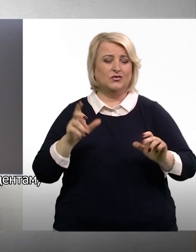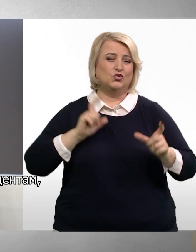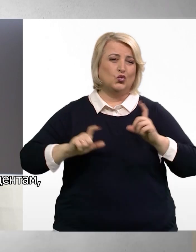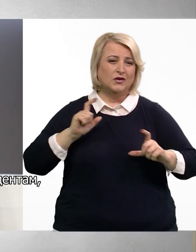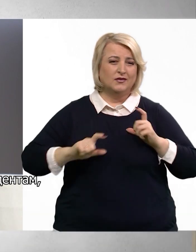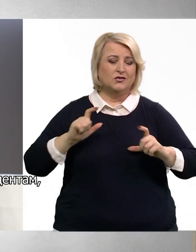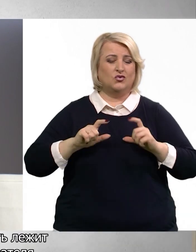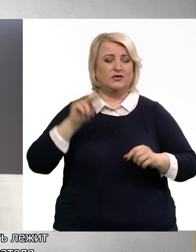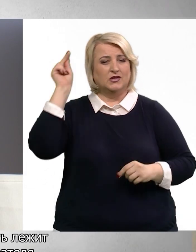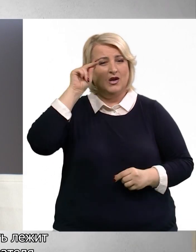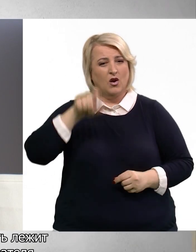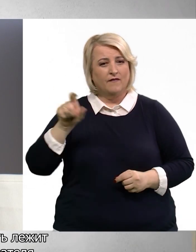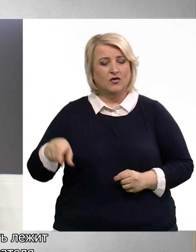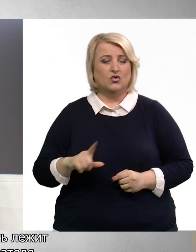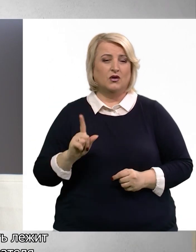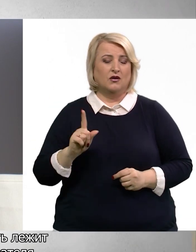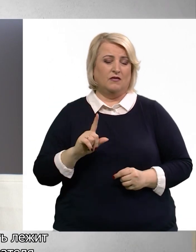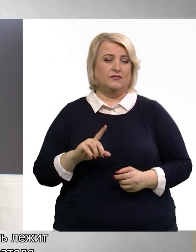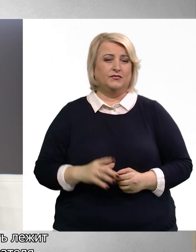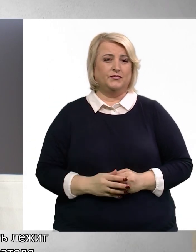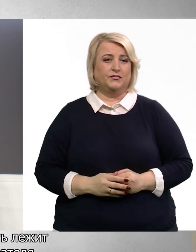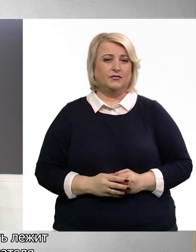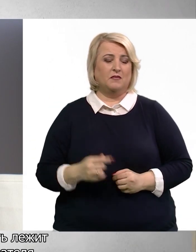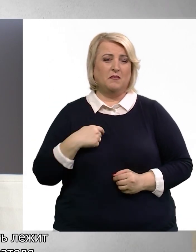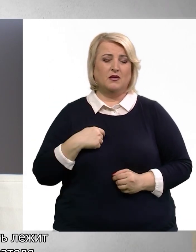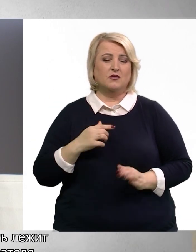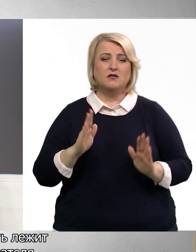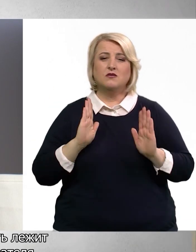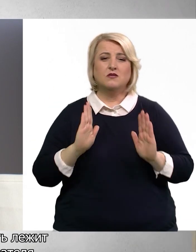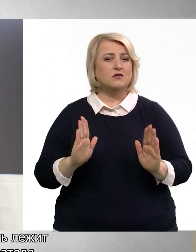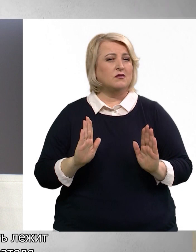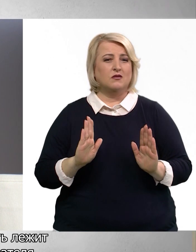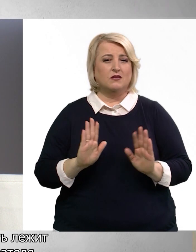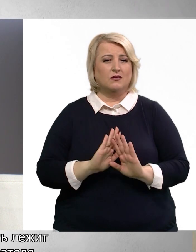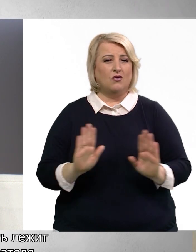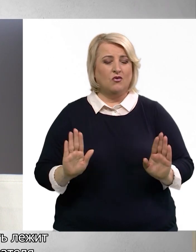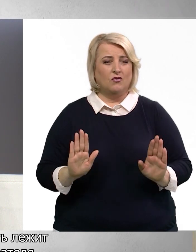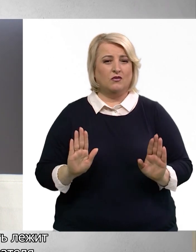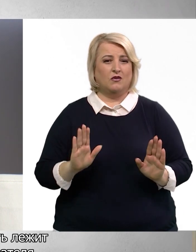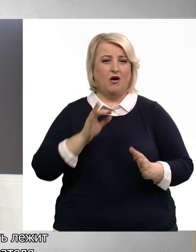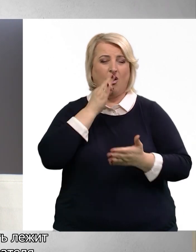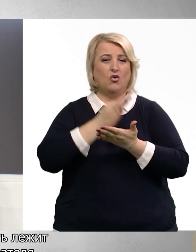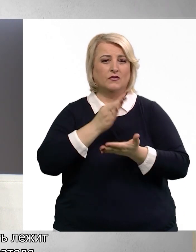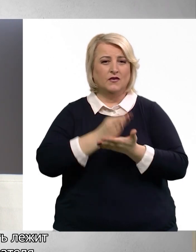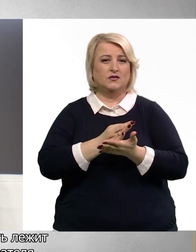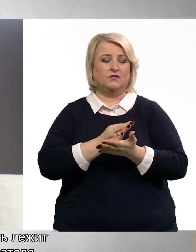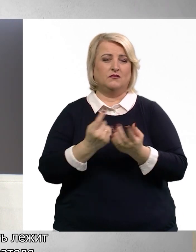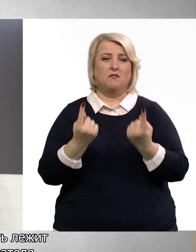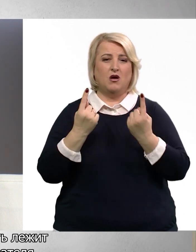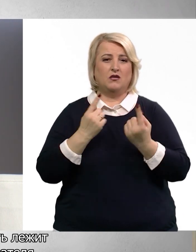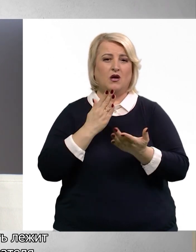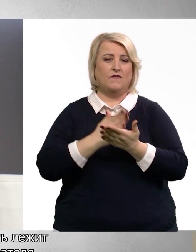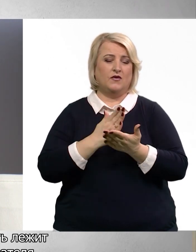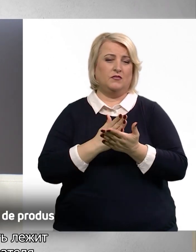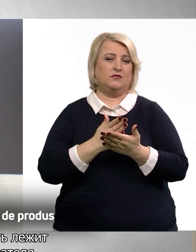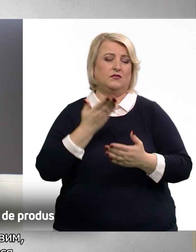studenților, și elevilor că, în principiu, noi nu numai deci, responsabilitate mare avem pe umerii